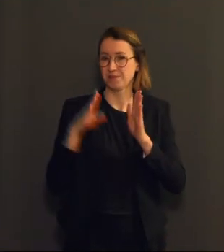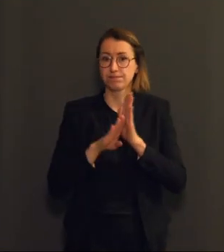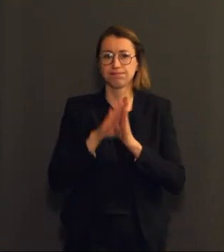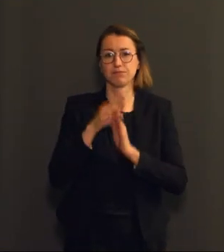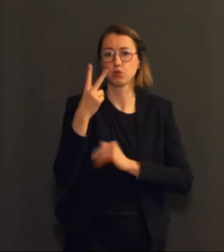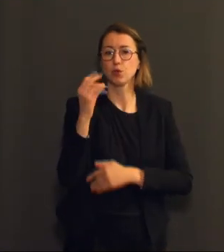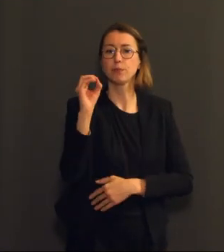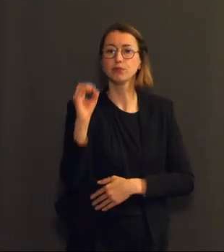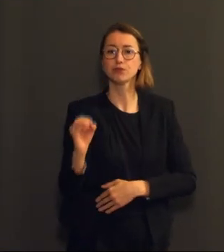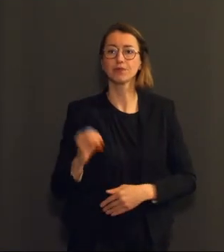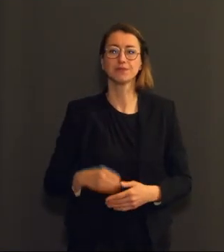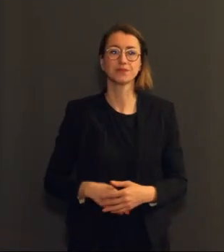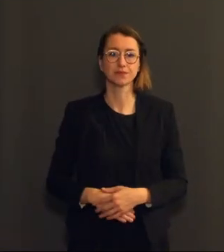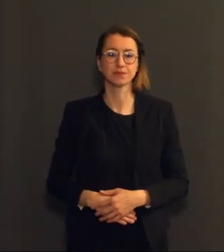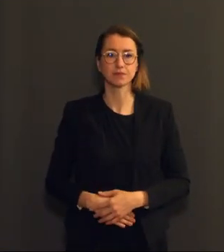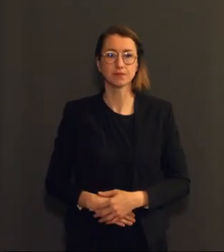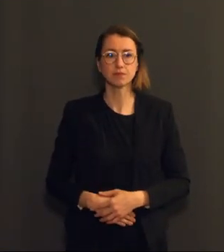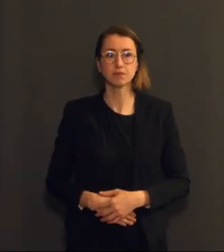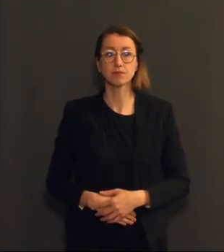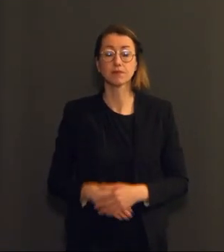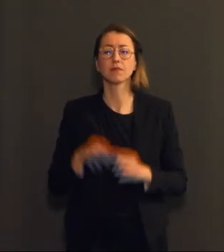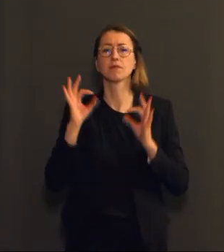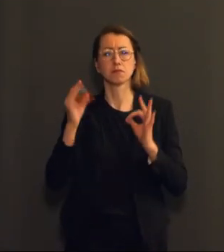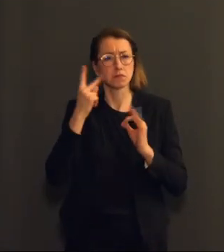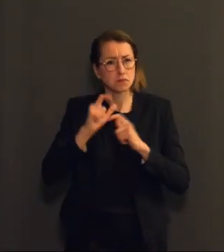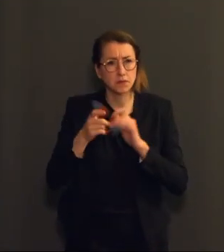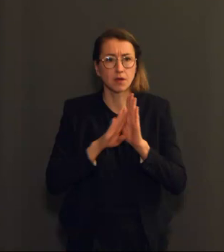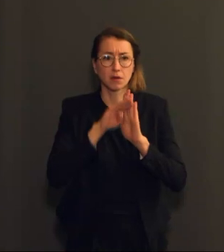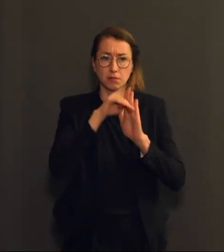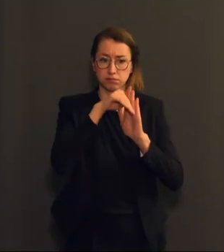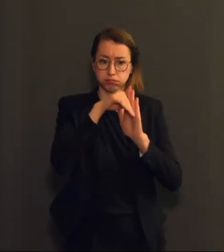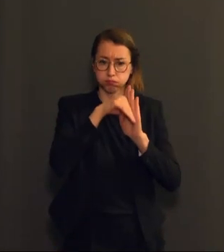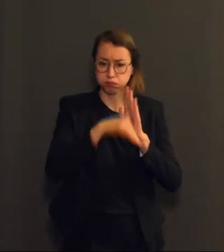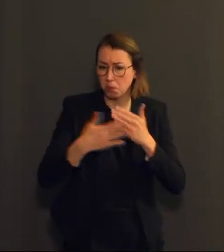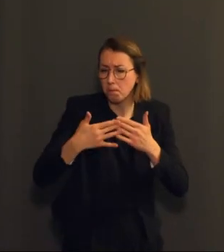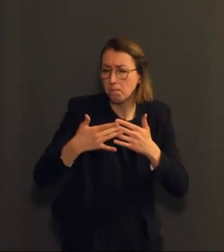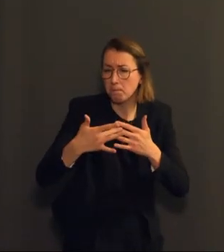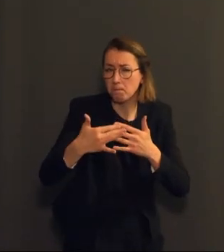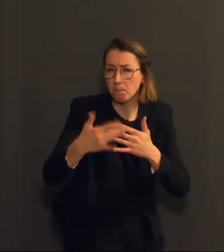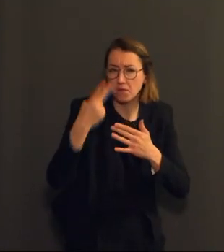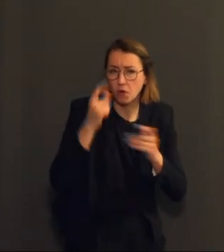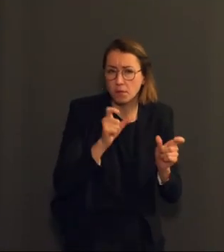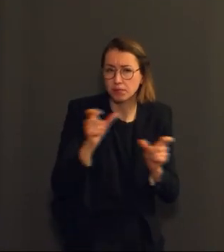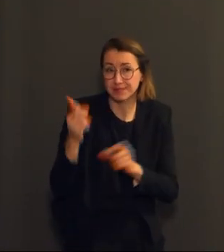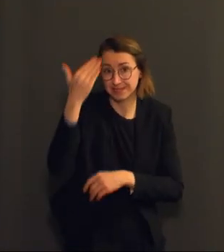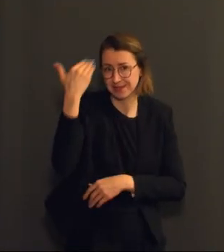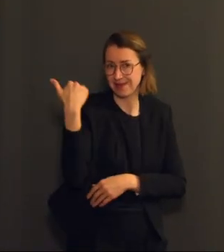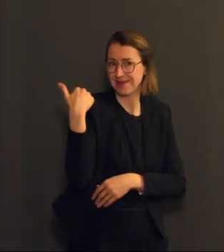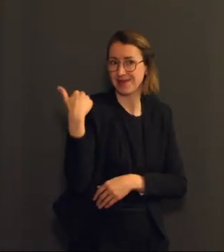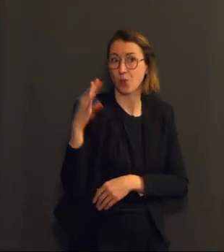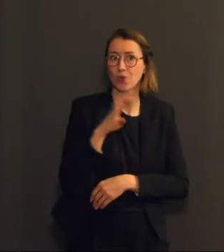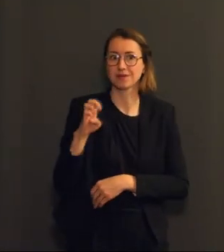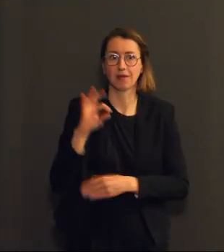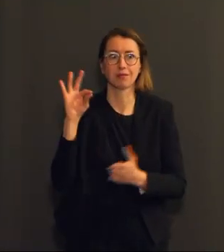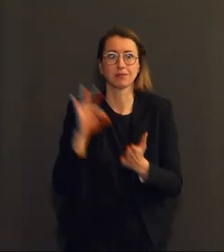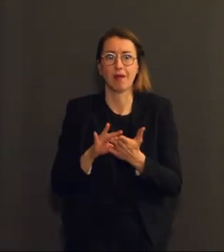viennent. On sait que ce n'est pas le week-end n'est pas le moment où on fait sortir les patients de l'hôpital ni on les fait sortir de soins intensifs. Donc on s'attend à ce